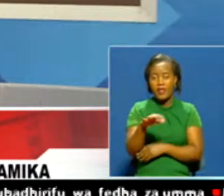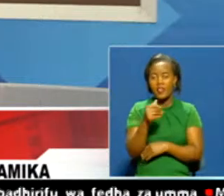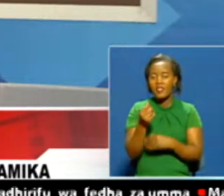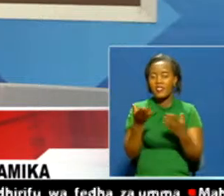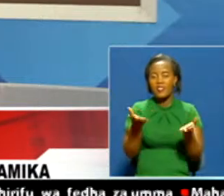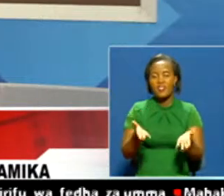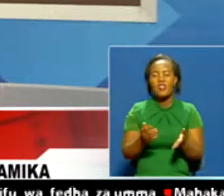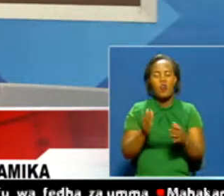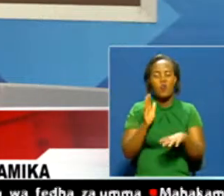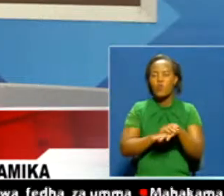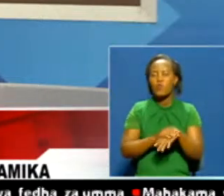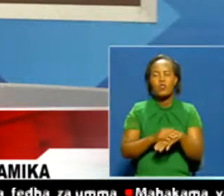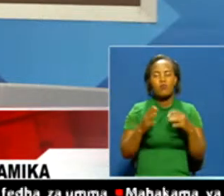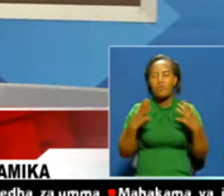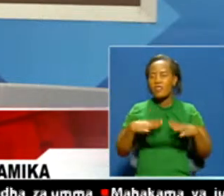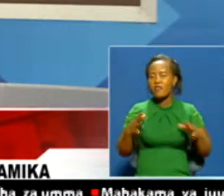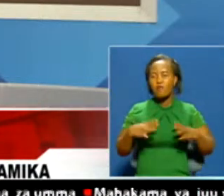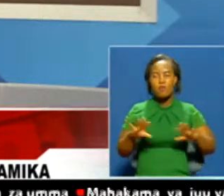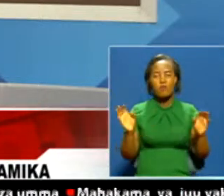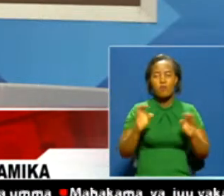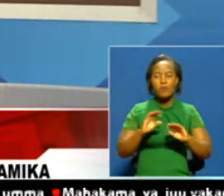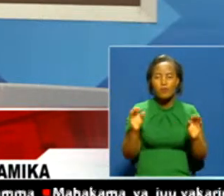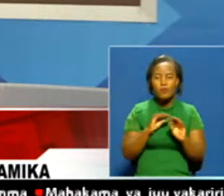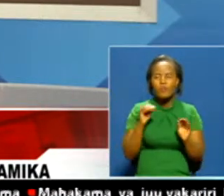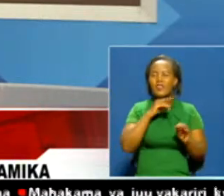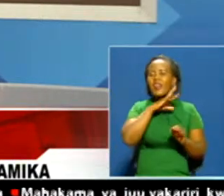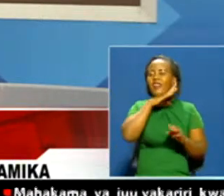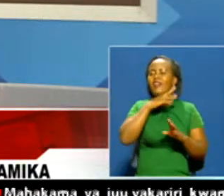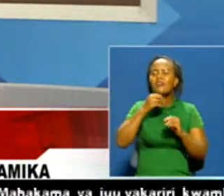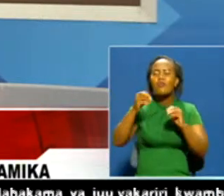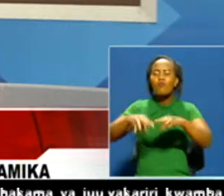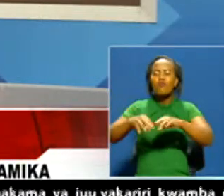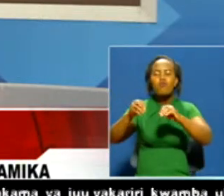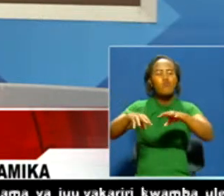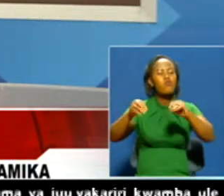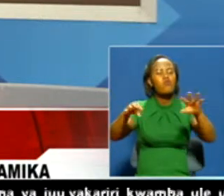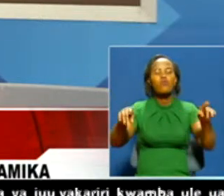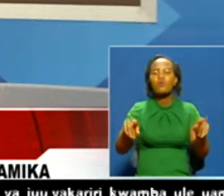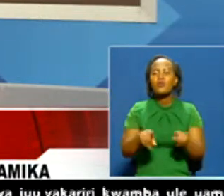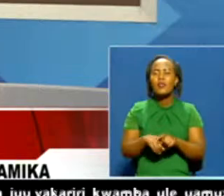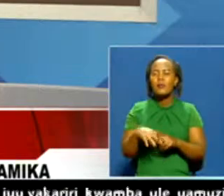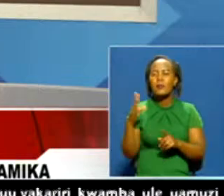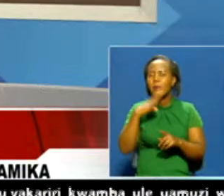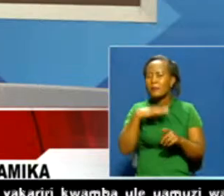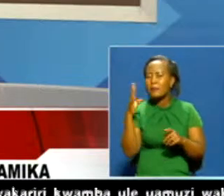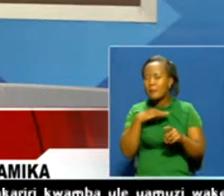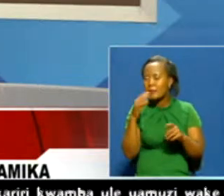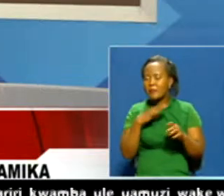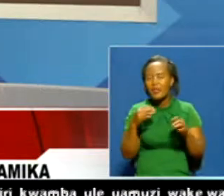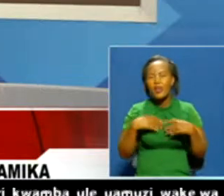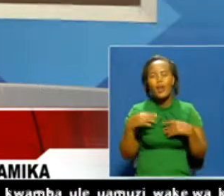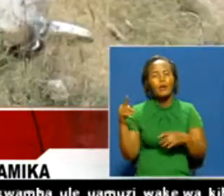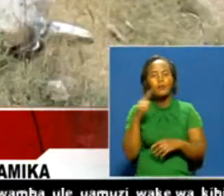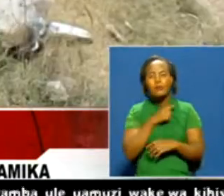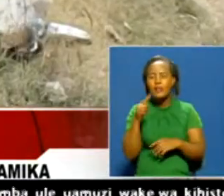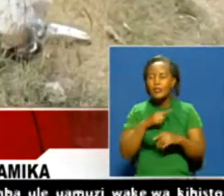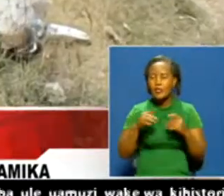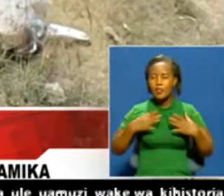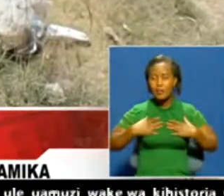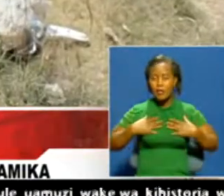kwa makazi. Taka zilizotapakaa kote na hewa yenye moshi vinatishia afya ya wakazi.